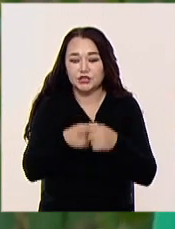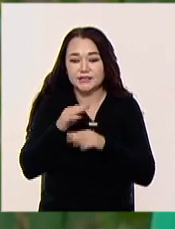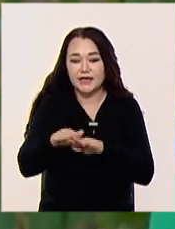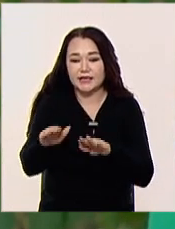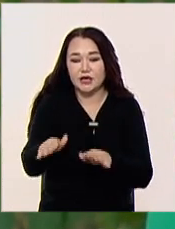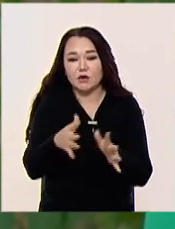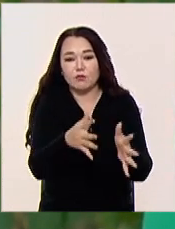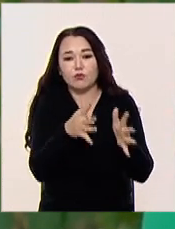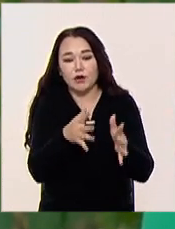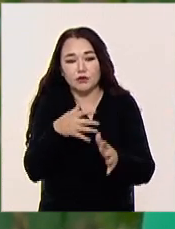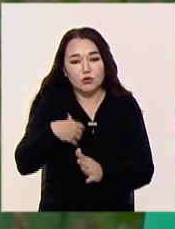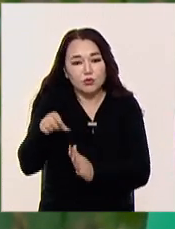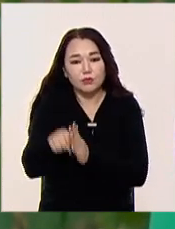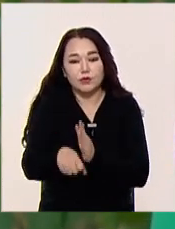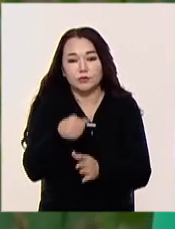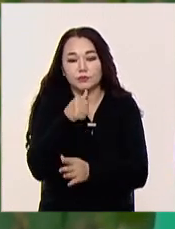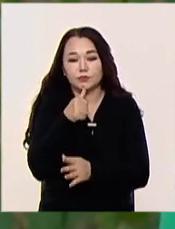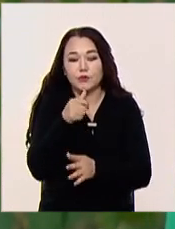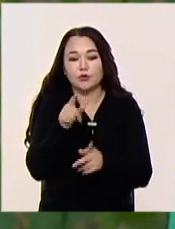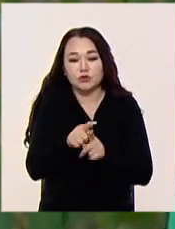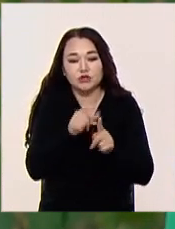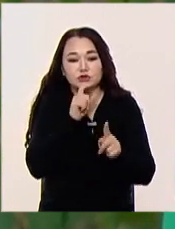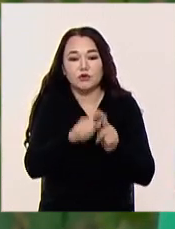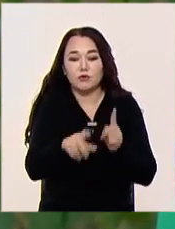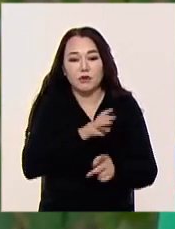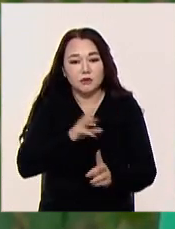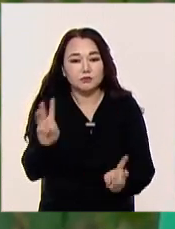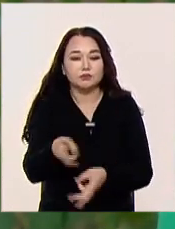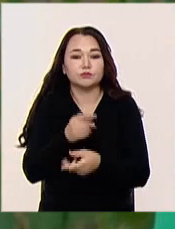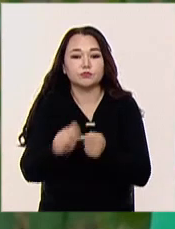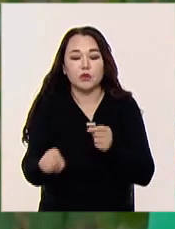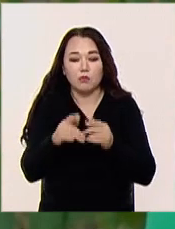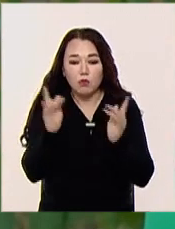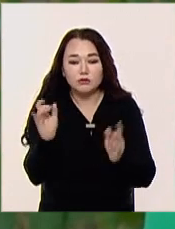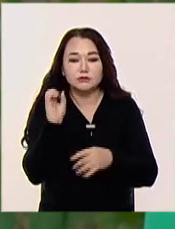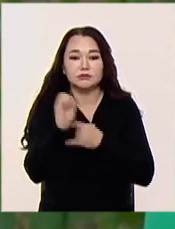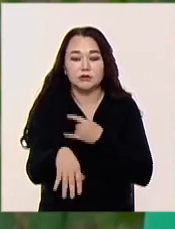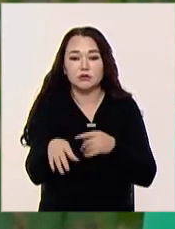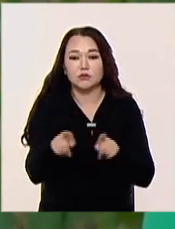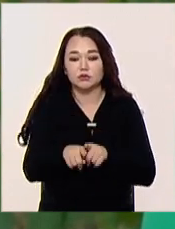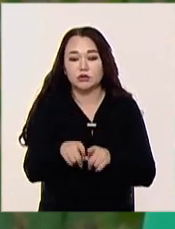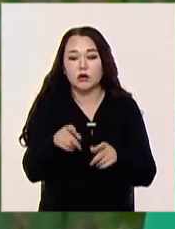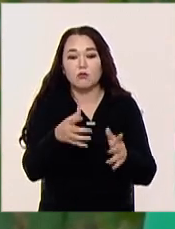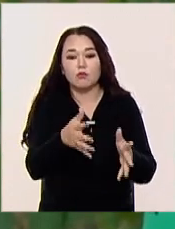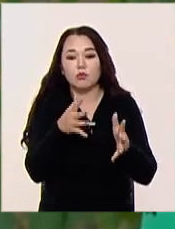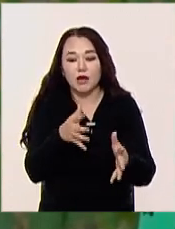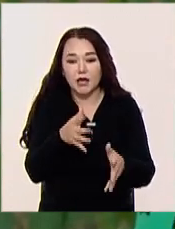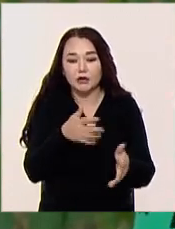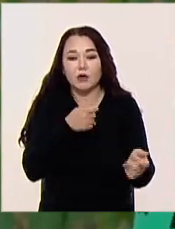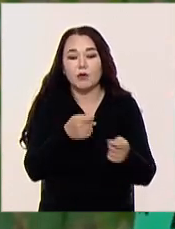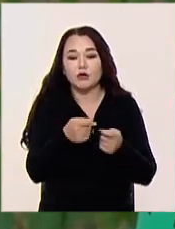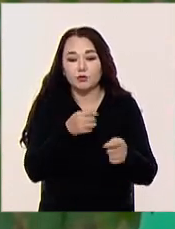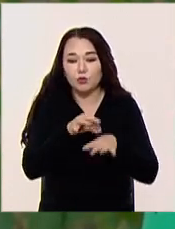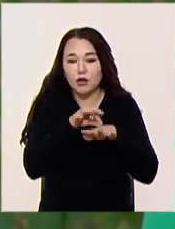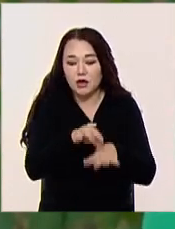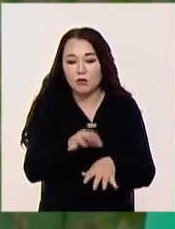Балалармен қорқытады, өлтіремін деп айтады, жандырып жіберемін, мостан лақтырып жіберемін деген сияқты қорқытып манипулировать